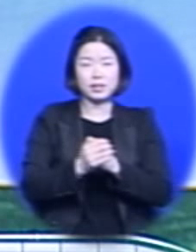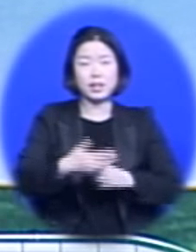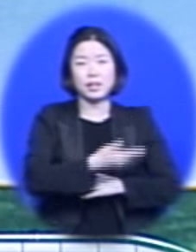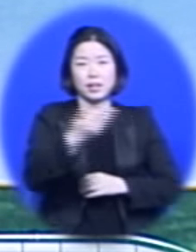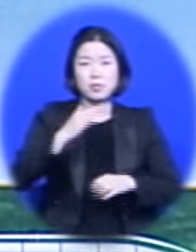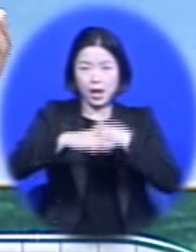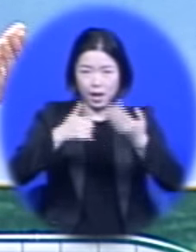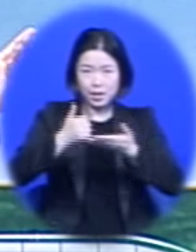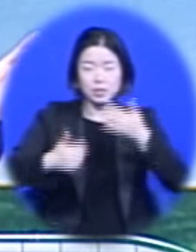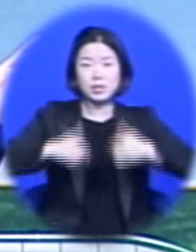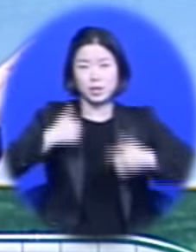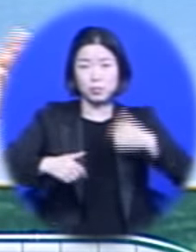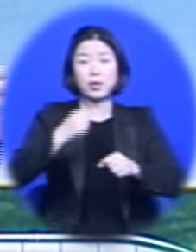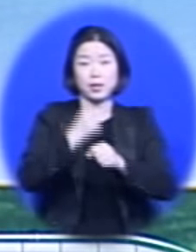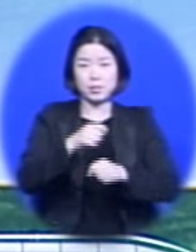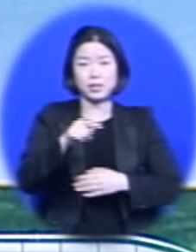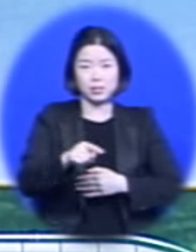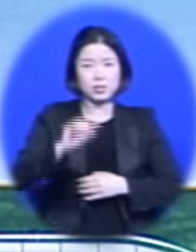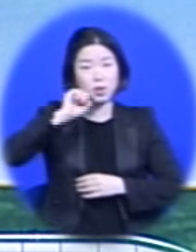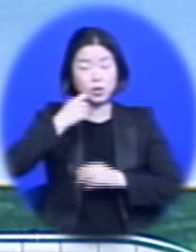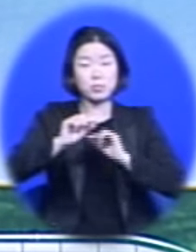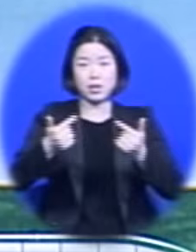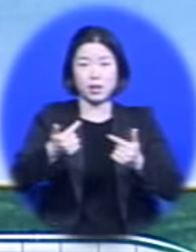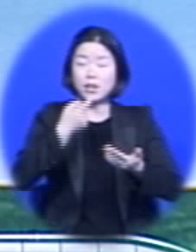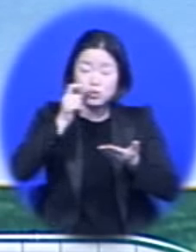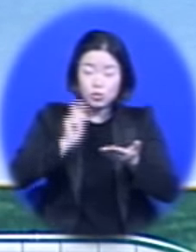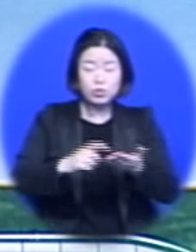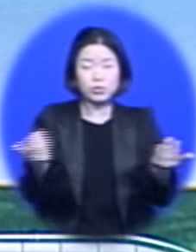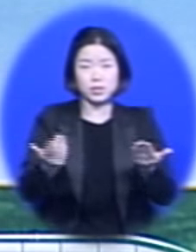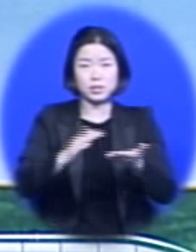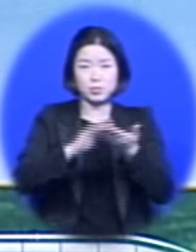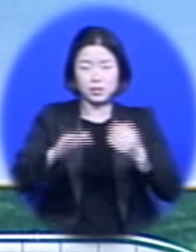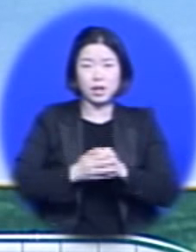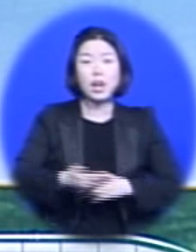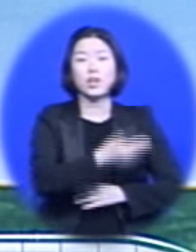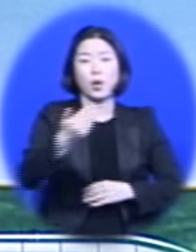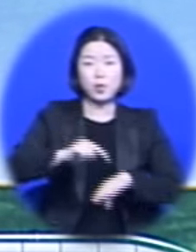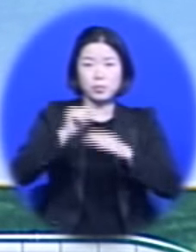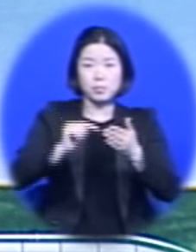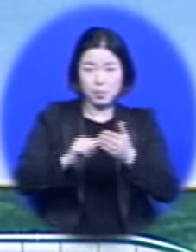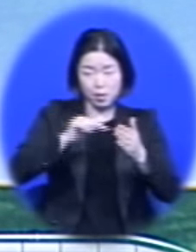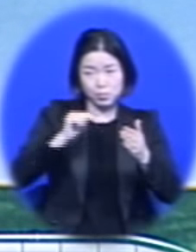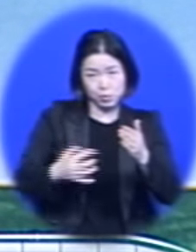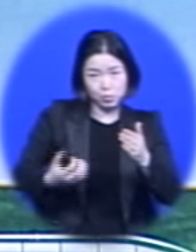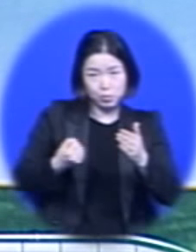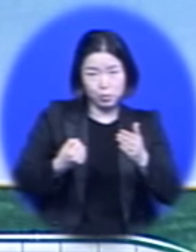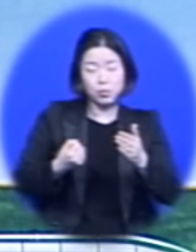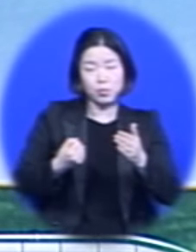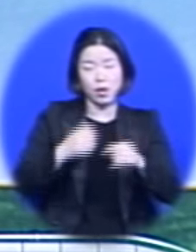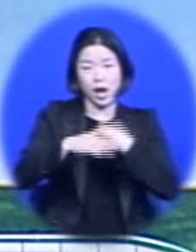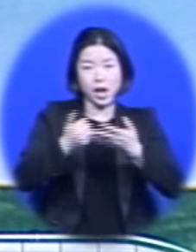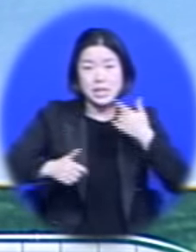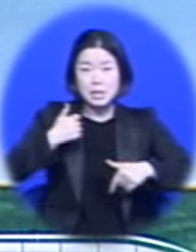여러분, 하나님을 기쁘시게 하는 것은 어렵지 않아요. 아주 쉬운 일이에요. 여러분이 마음으로 하나님이 기뻐하시는 생각을